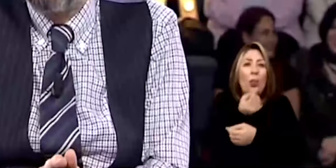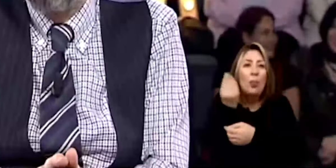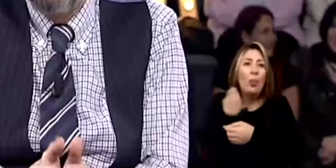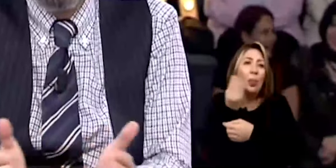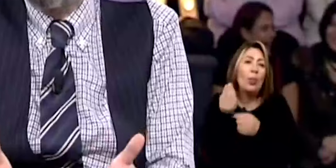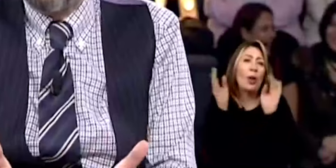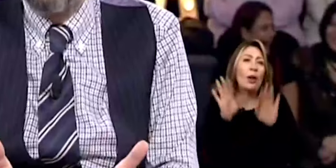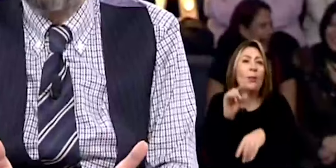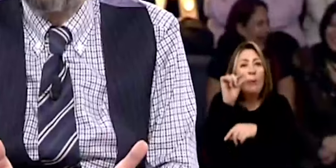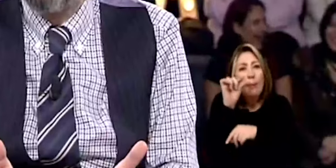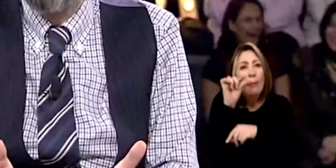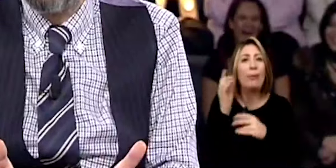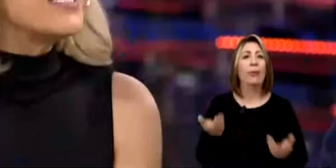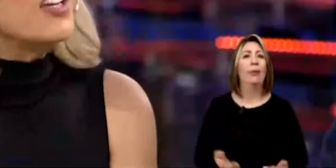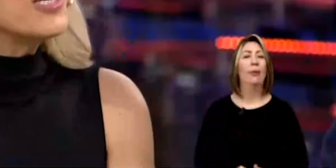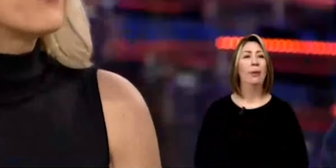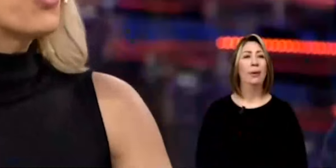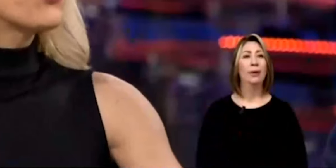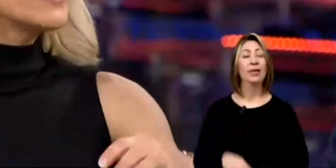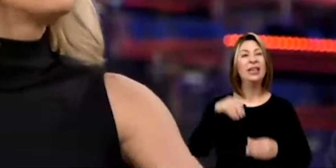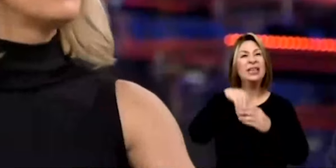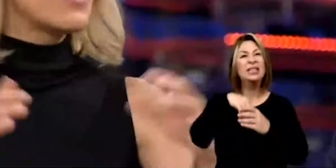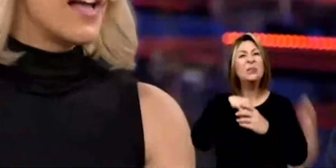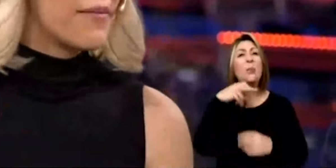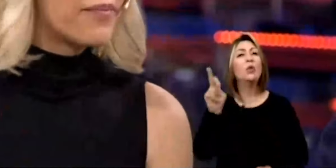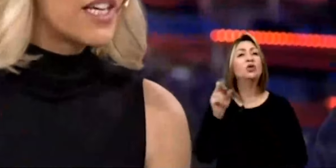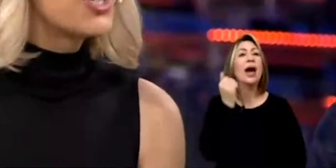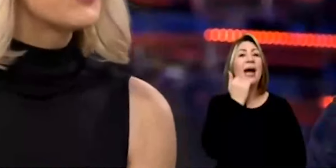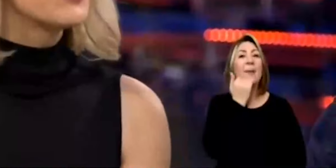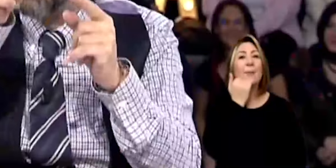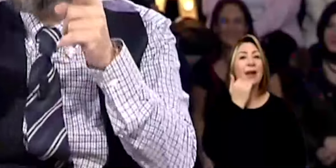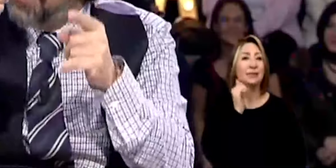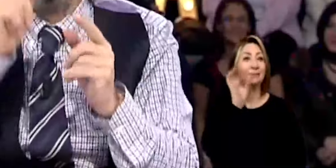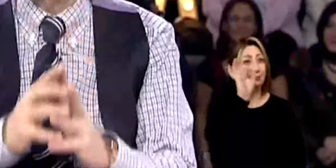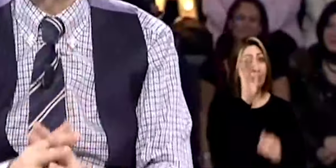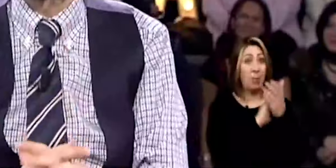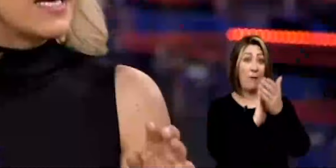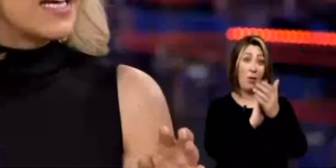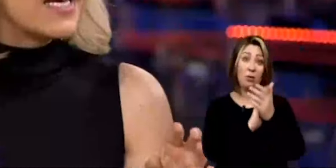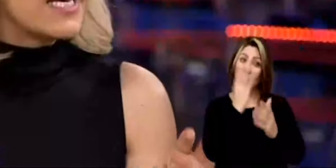kaldık. Minnacık kaldık. İçi boş ayıplarla. İçi boş ayıplar.